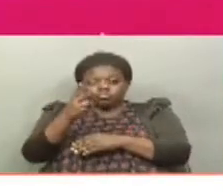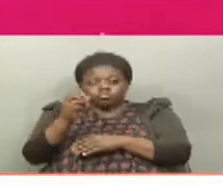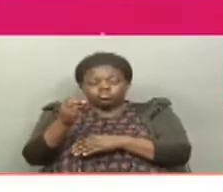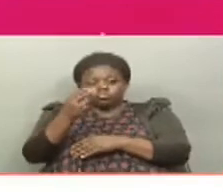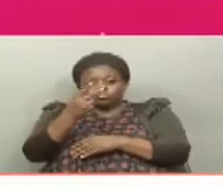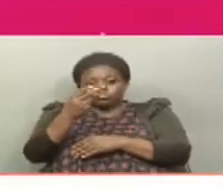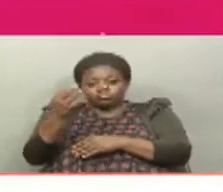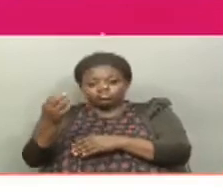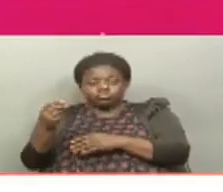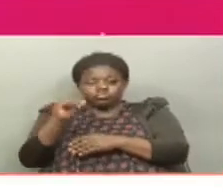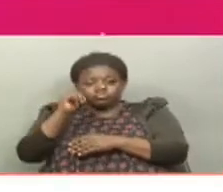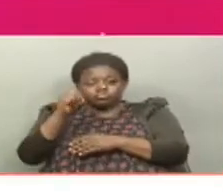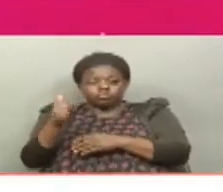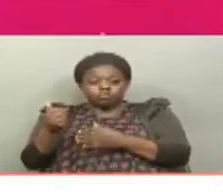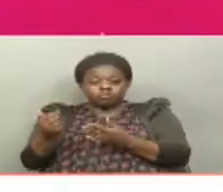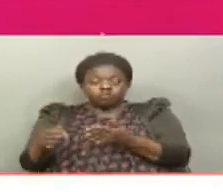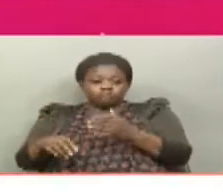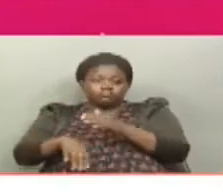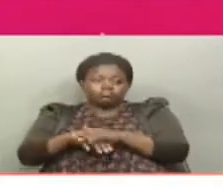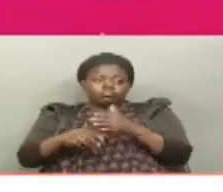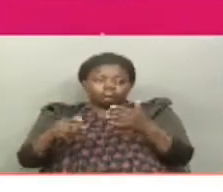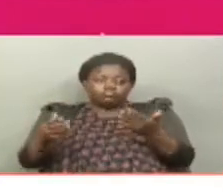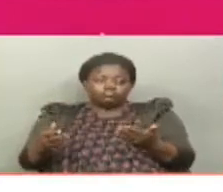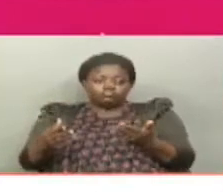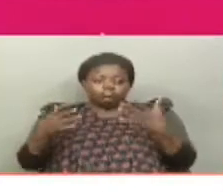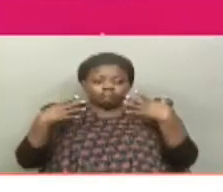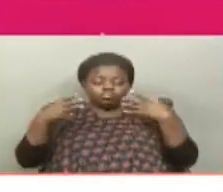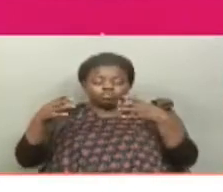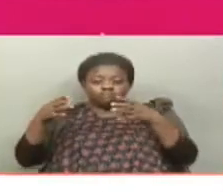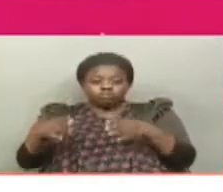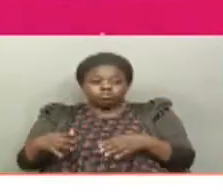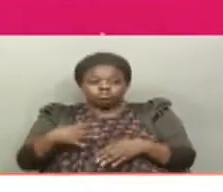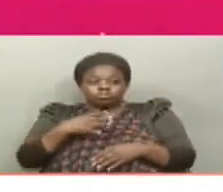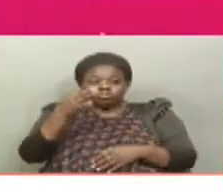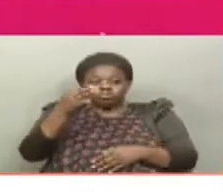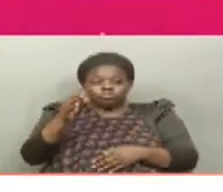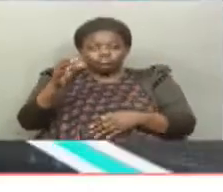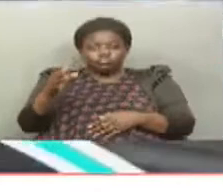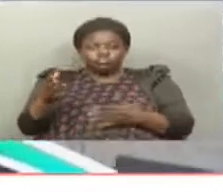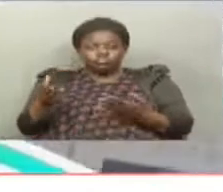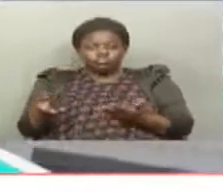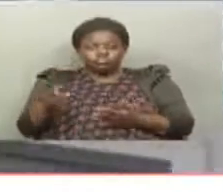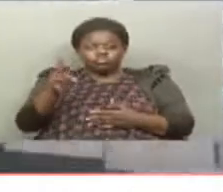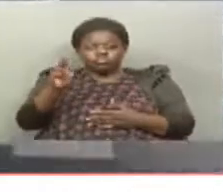na mpira gumonga Vipers Sports Club HR Bright Stars FC H10.